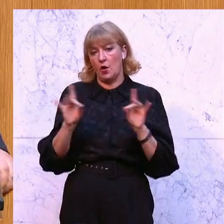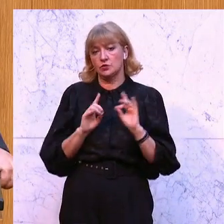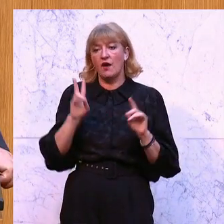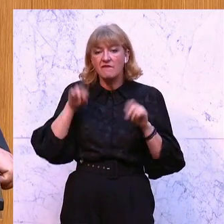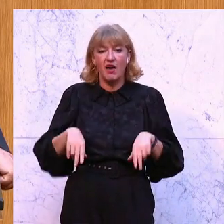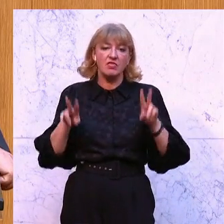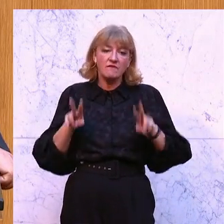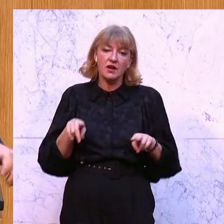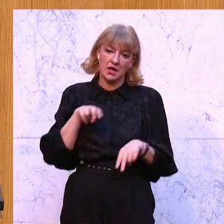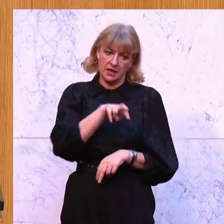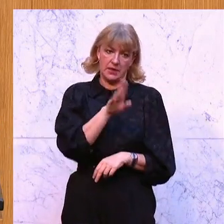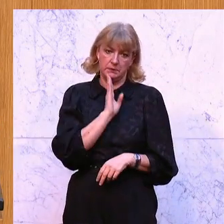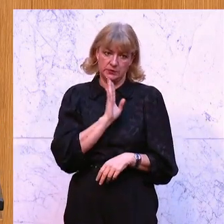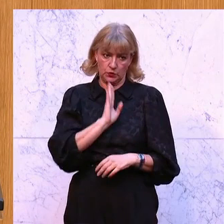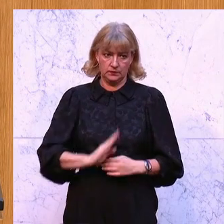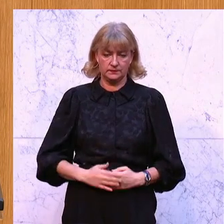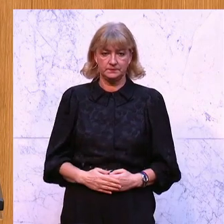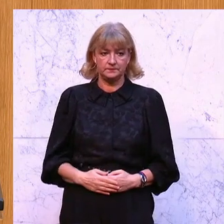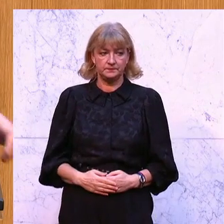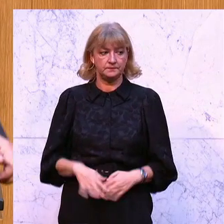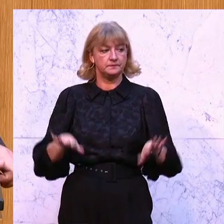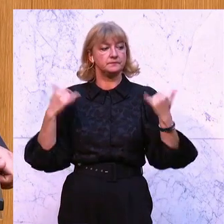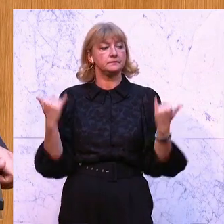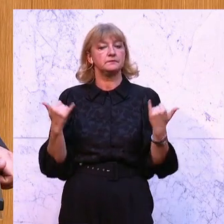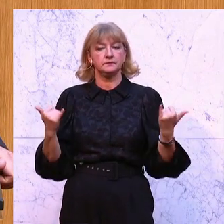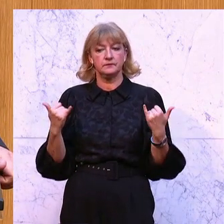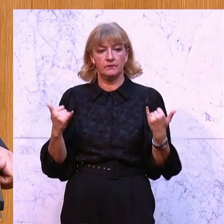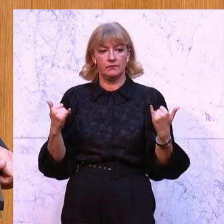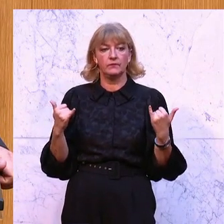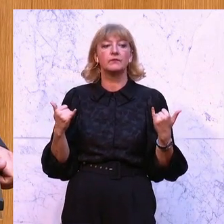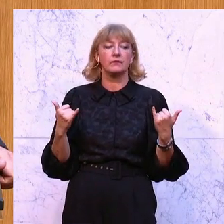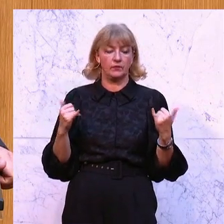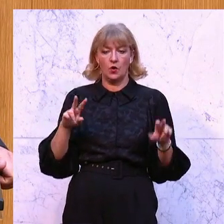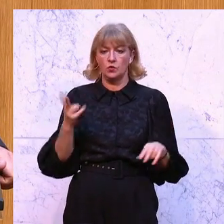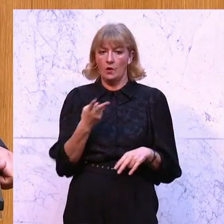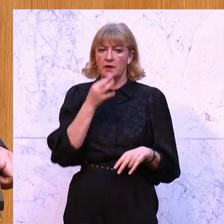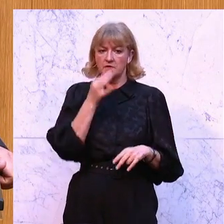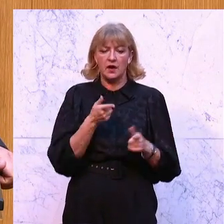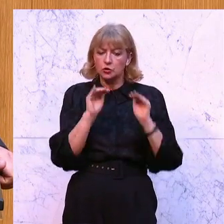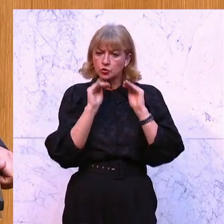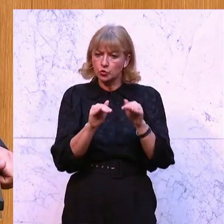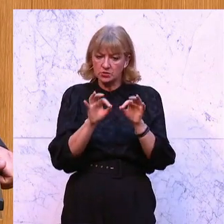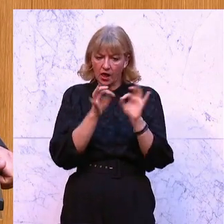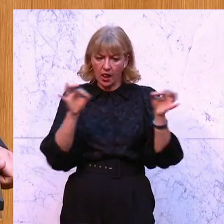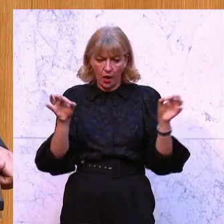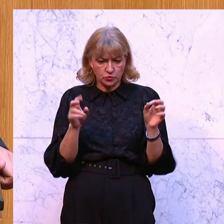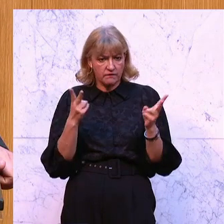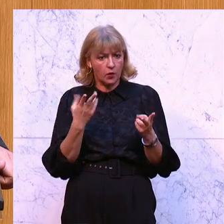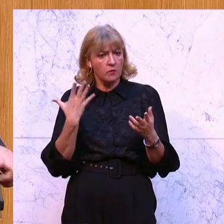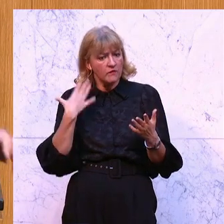in Pension gehen wollen. So, und jetzt ist die Frage noch einmal, warum diese Schutzklausel noch einmal eingeführt worden